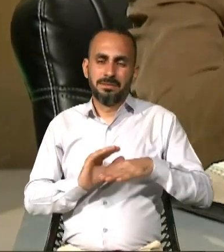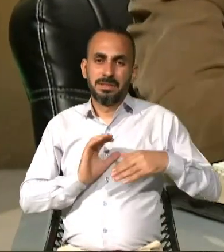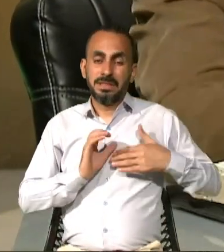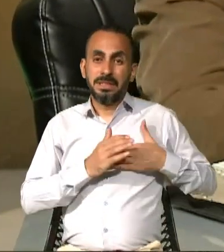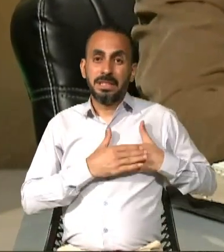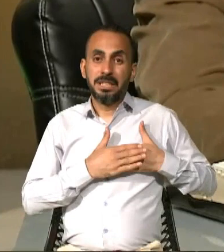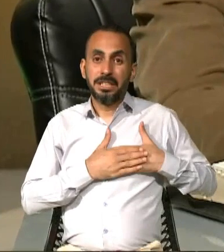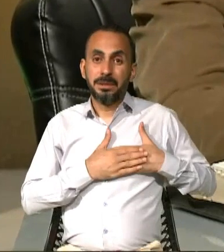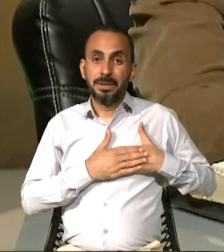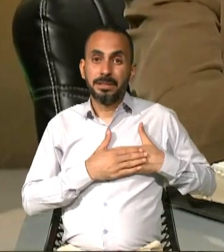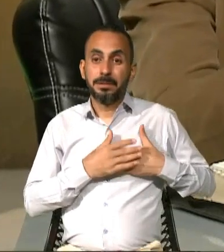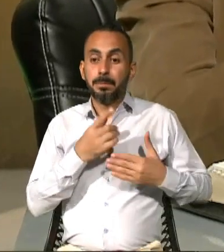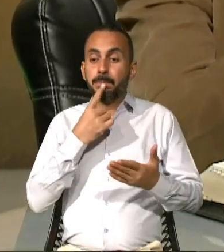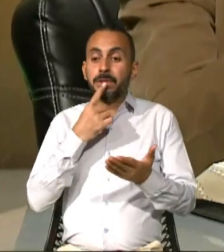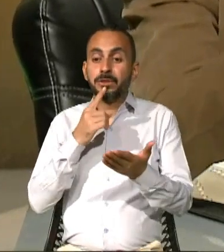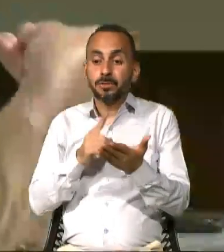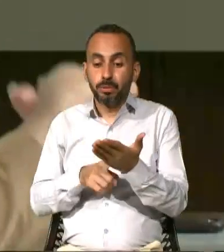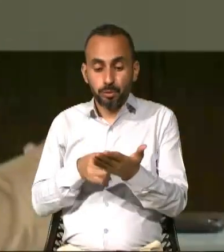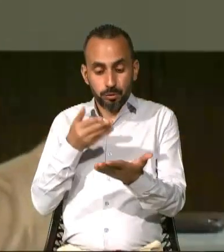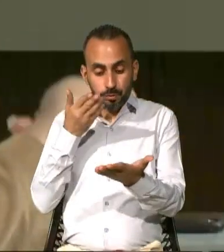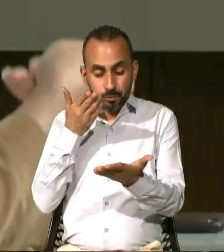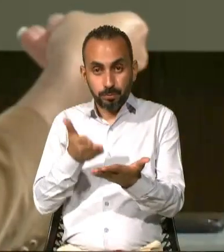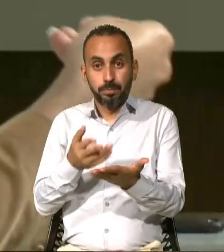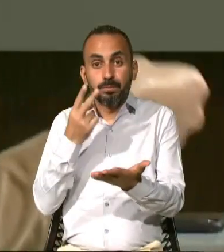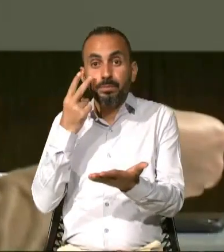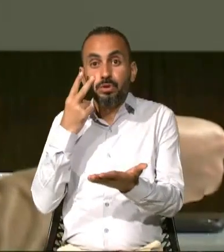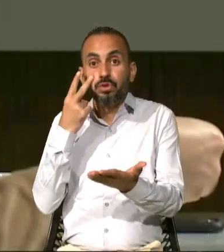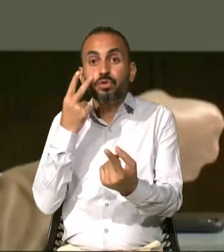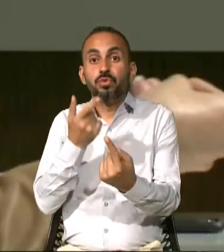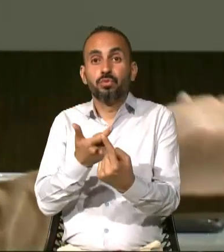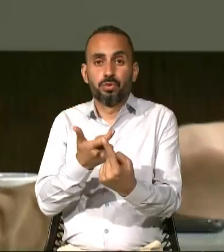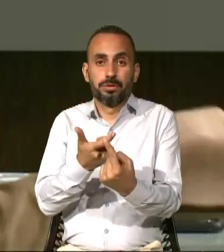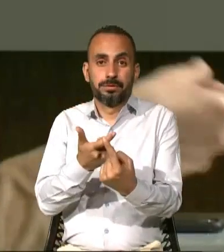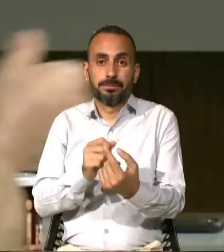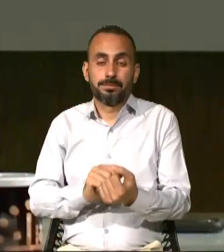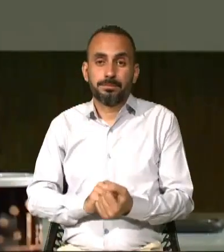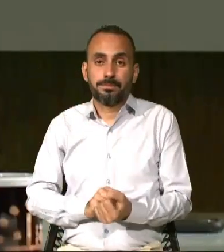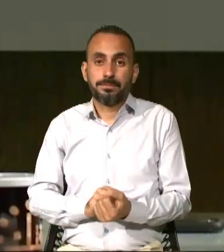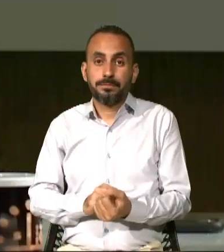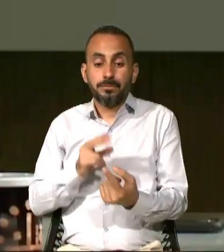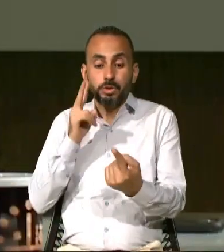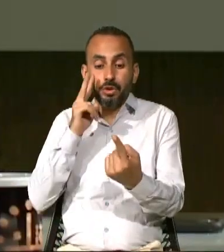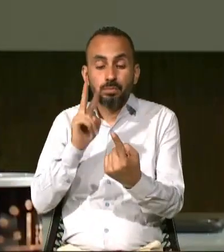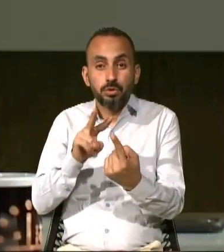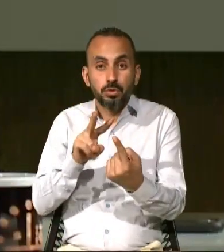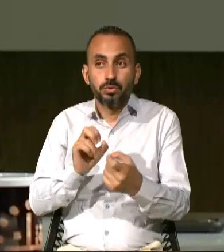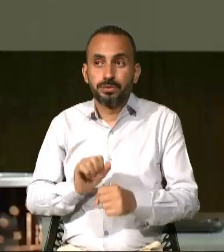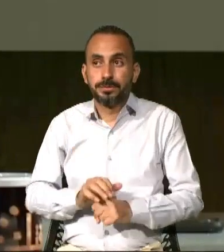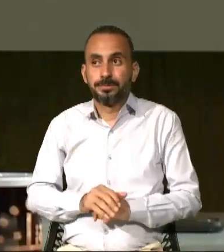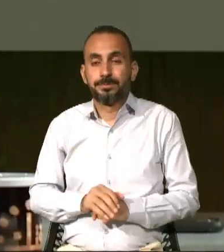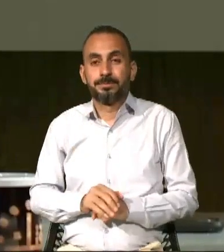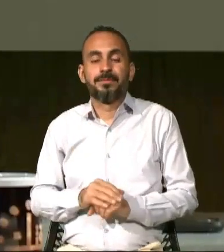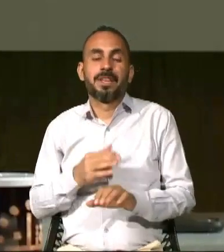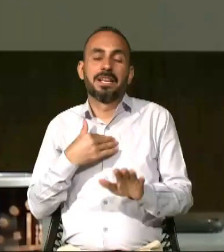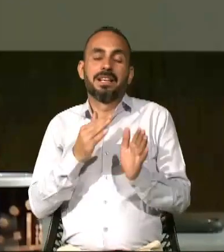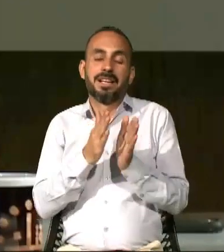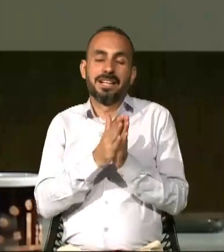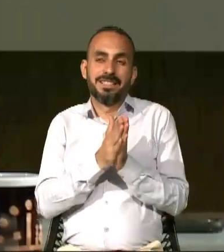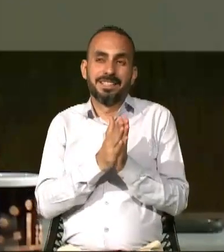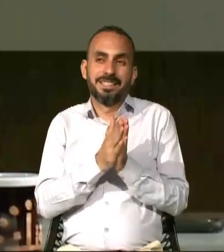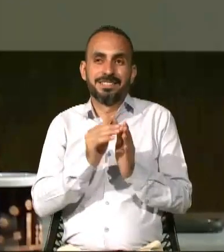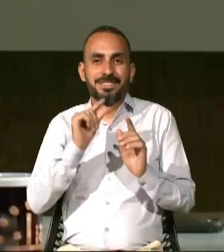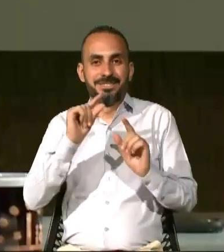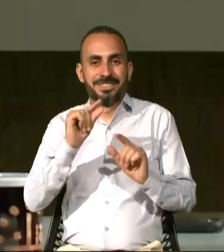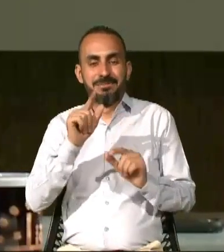المسيحي يقينيات. طب انت متيقن؟ الامور المتيقنه. ماشي. انا اسف استعملت كلمه حاسس. لا مش اسف، لا انت